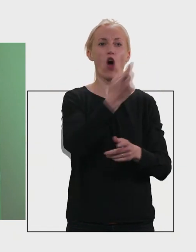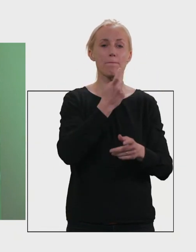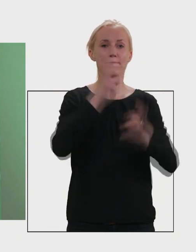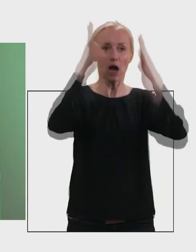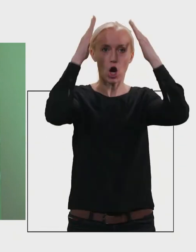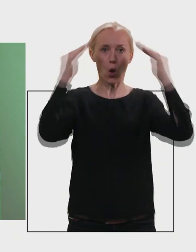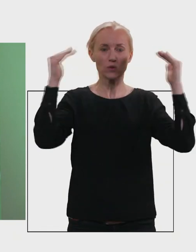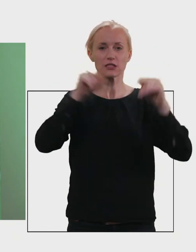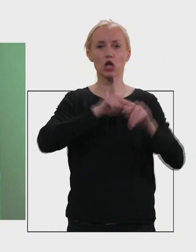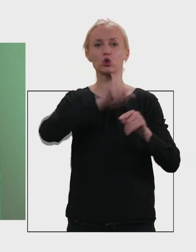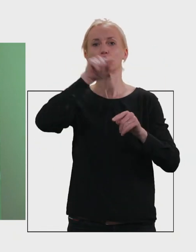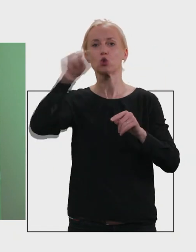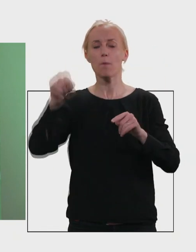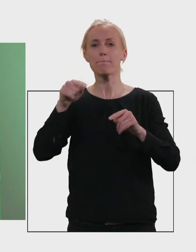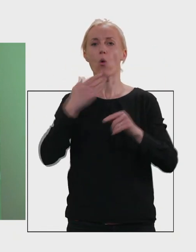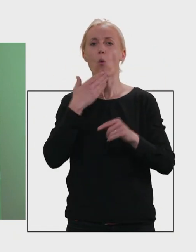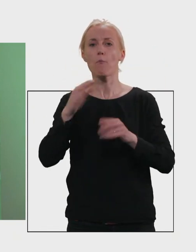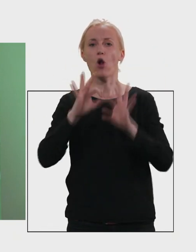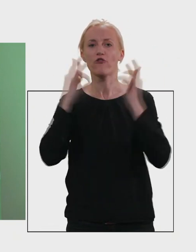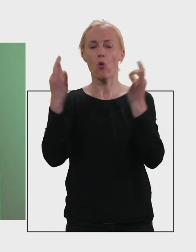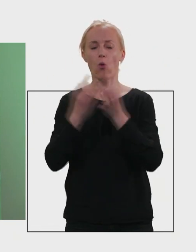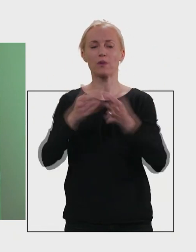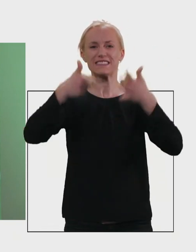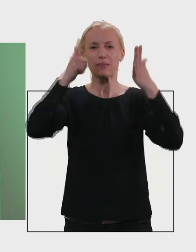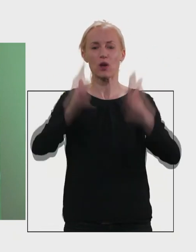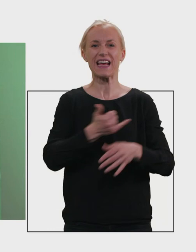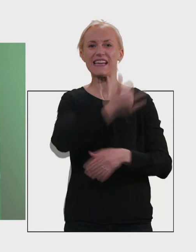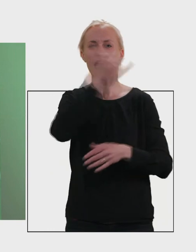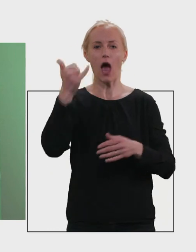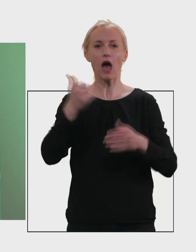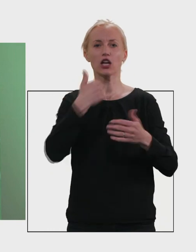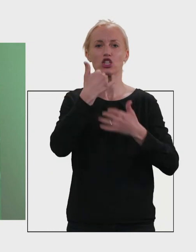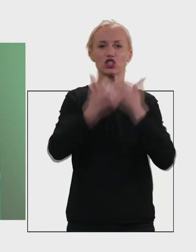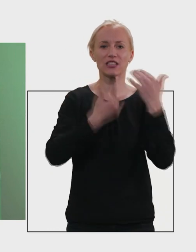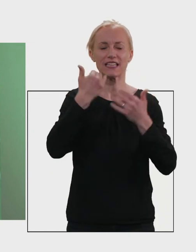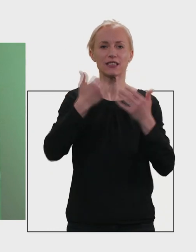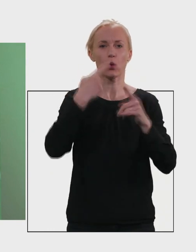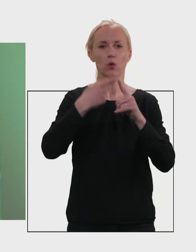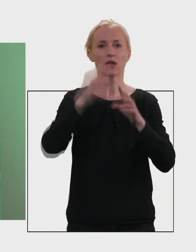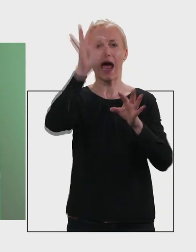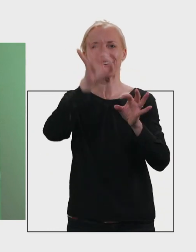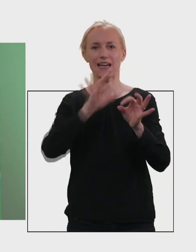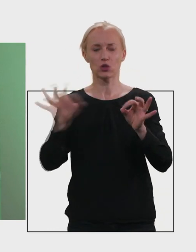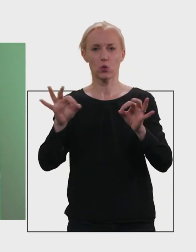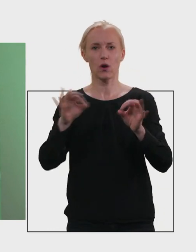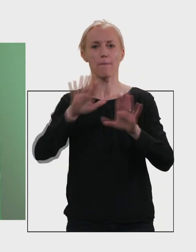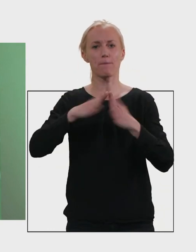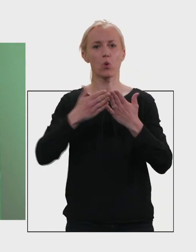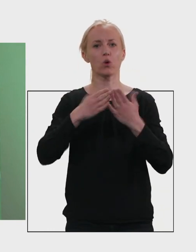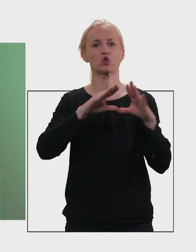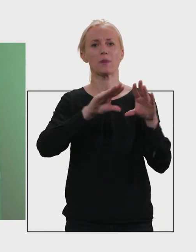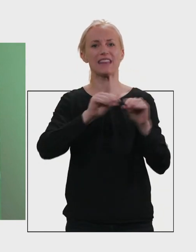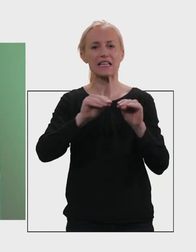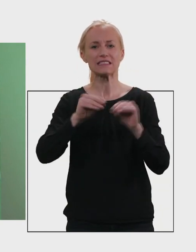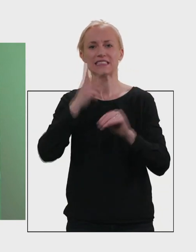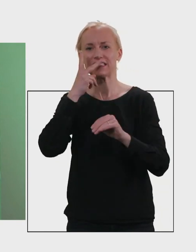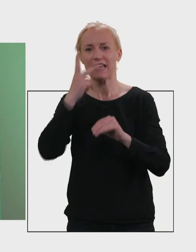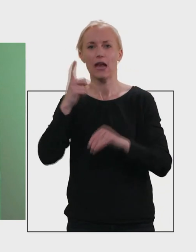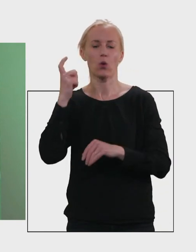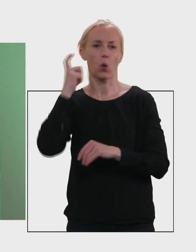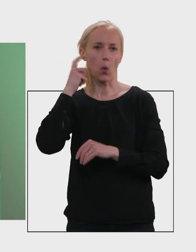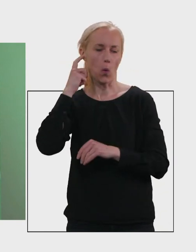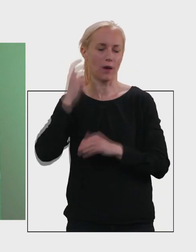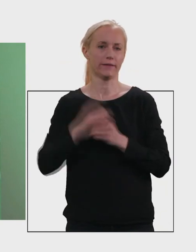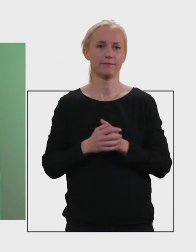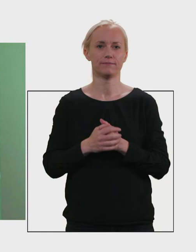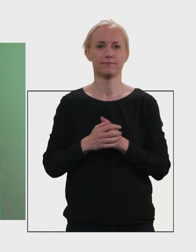mhm. 700 Jahre Geschichte und Architektur. Ein Buch zum Tasten, Sehen und Hören. Mhm. Und ja, wie